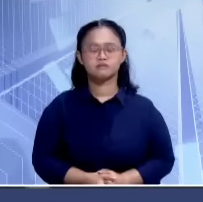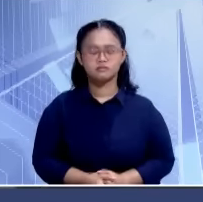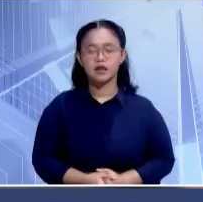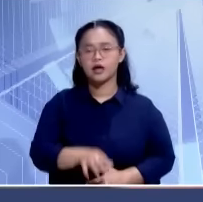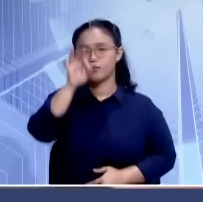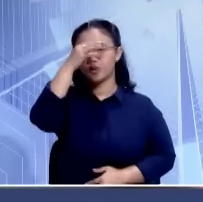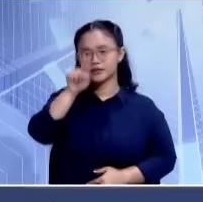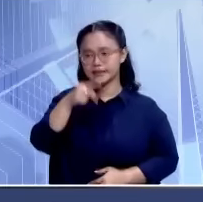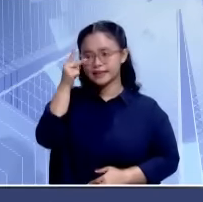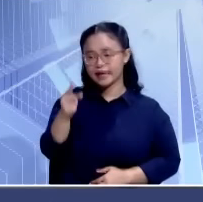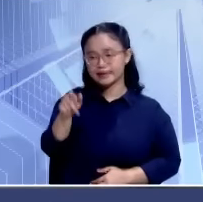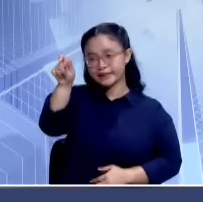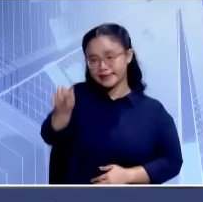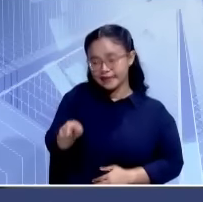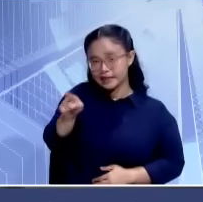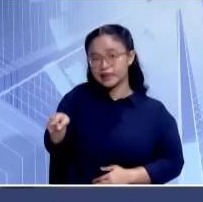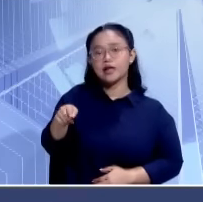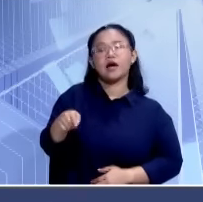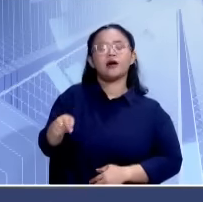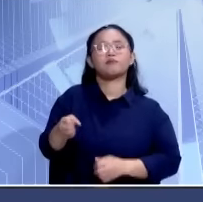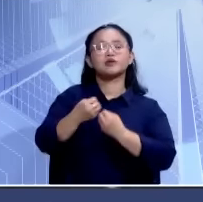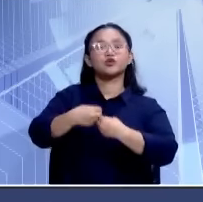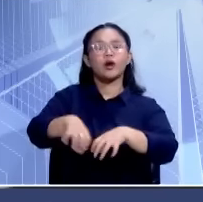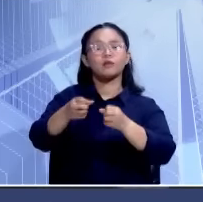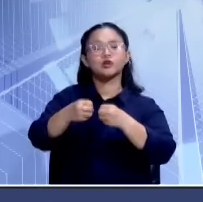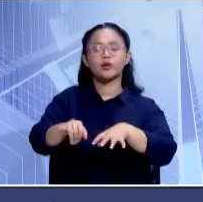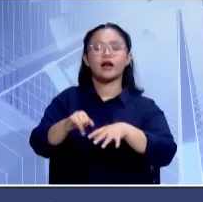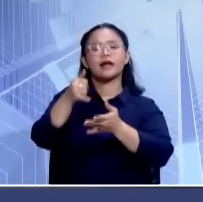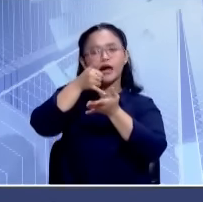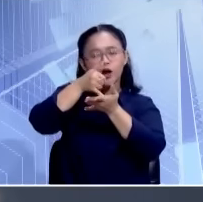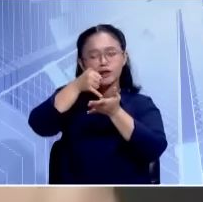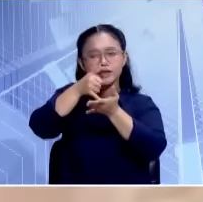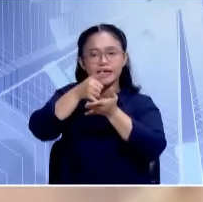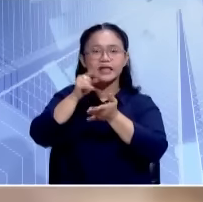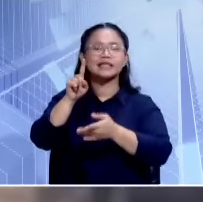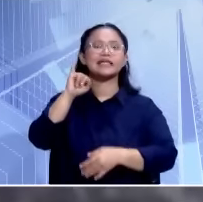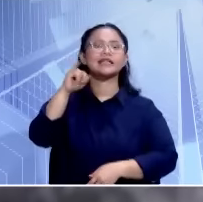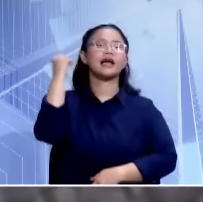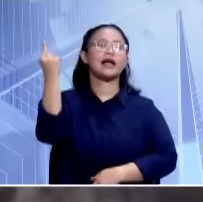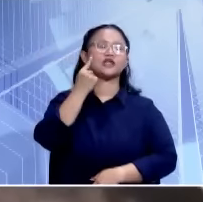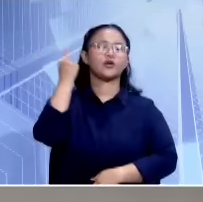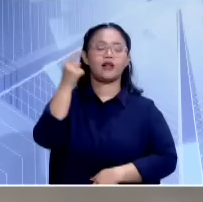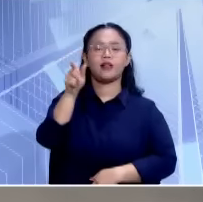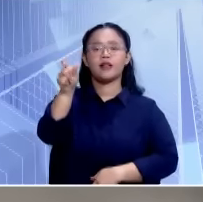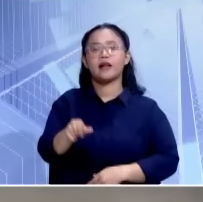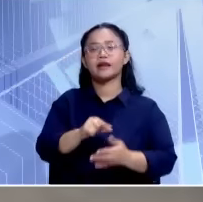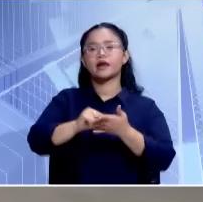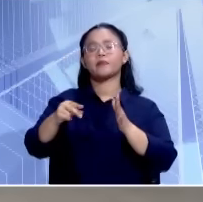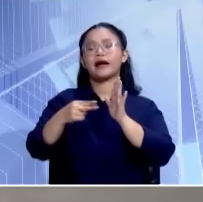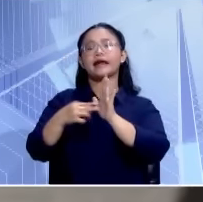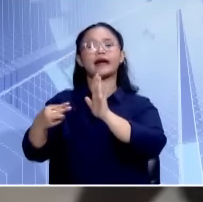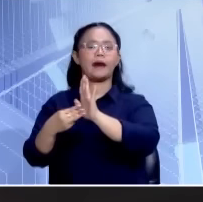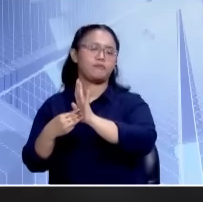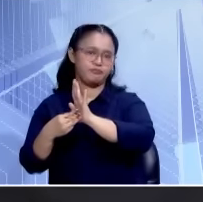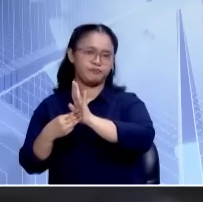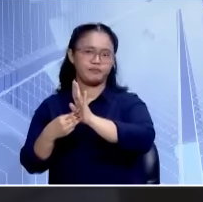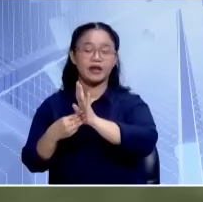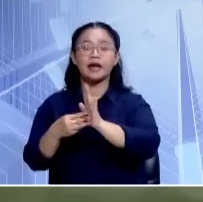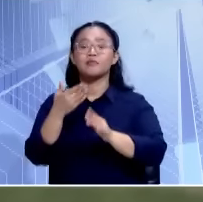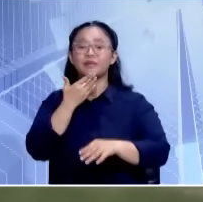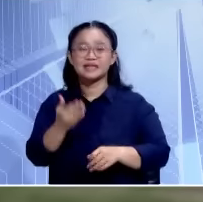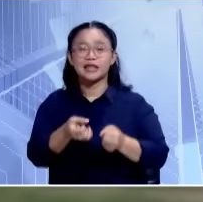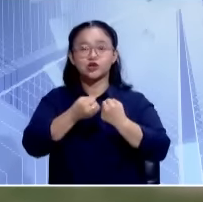Polisi menggerebek kaki tangan gembong narkoba jaringan internasional Freddy Pratama berinisial MM di Jalan Hasan Basri,